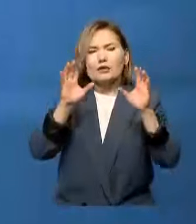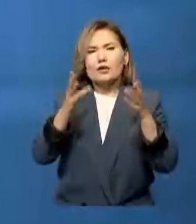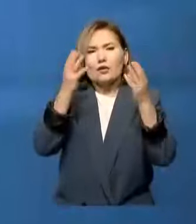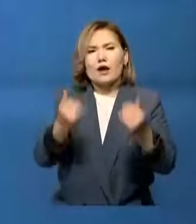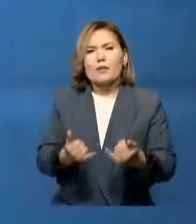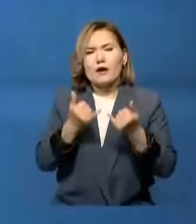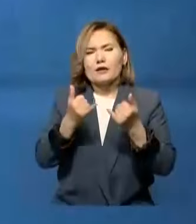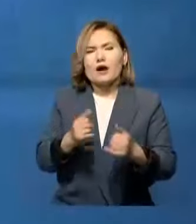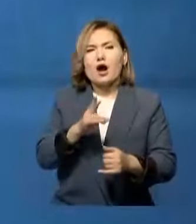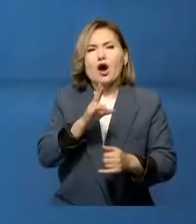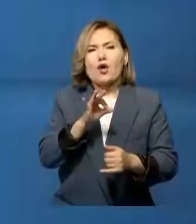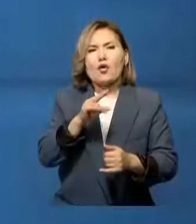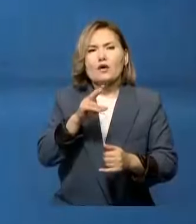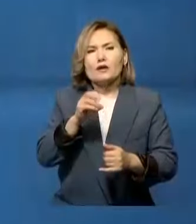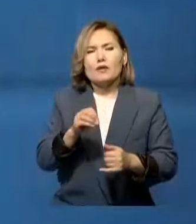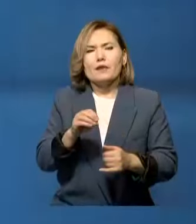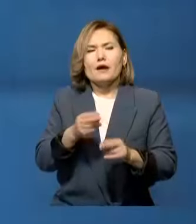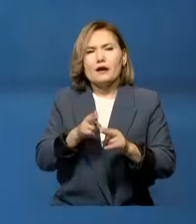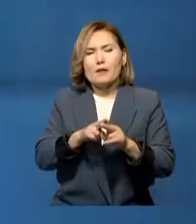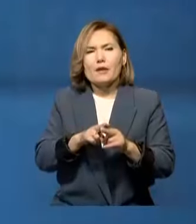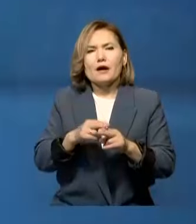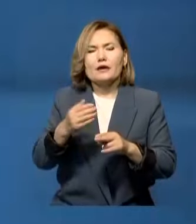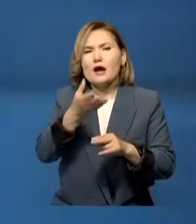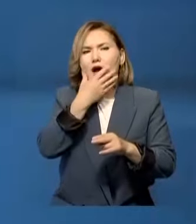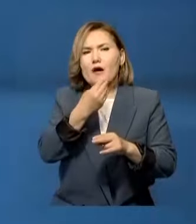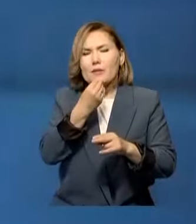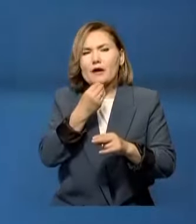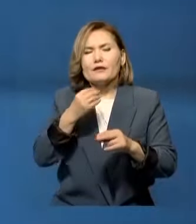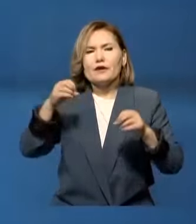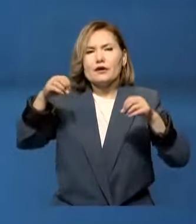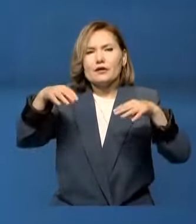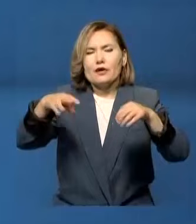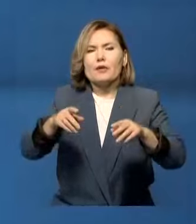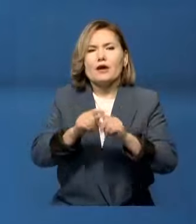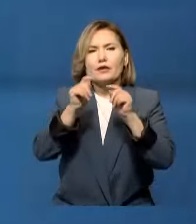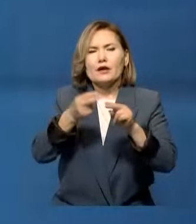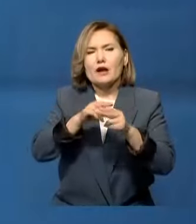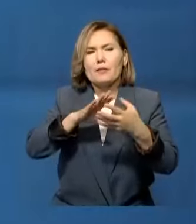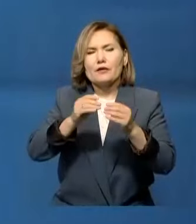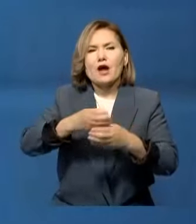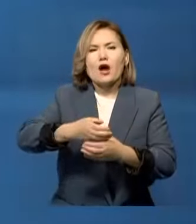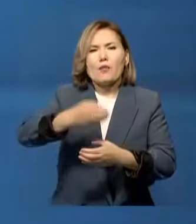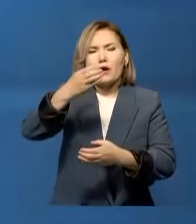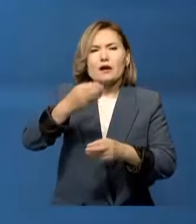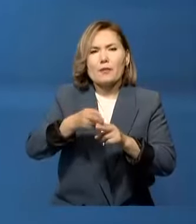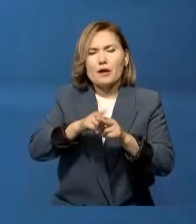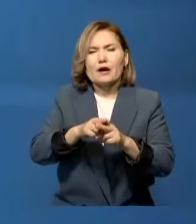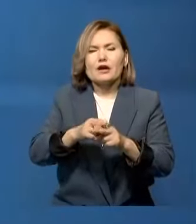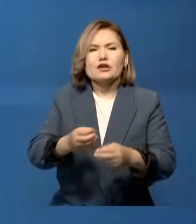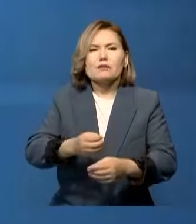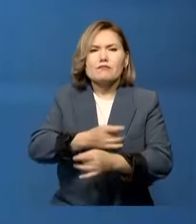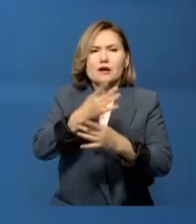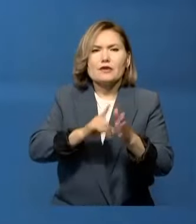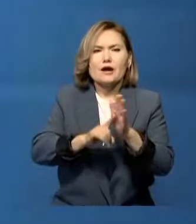Конституция күніне орай Көктөбе телемұнарасында сәулеттік көркемдік жарықтандыру іске қосылды. Мұнараның қасбетінде мультимедиалық шоу